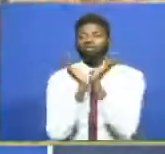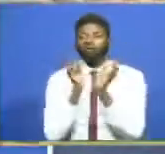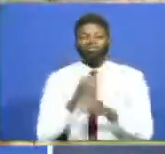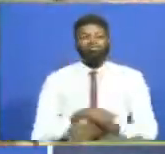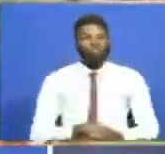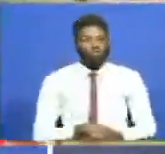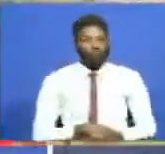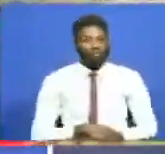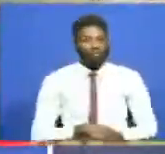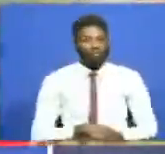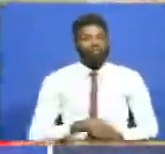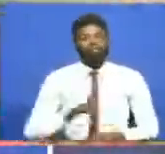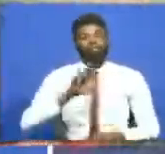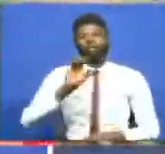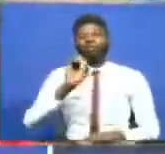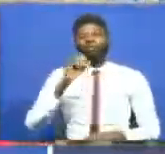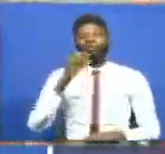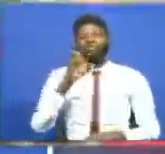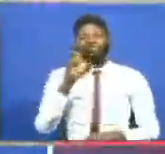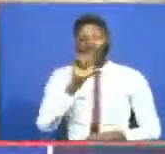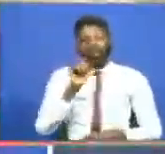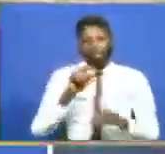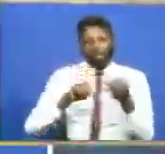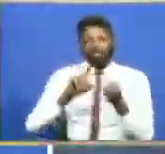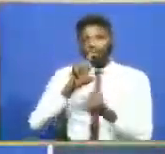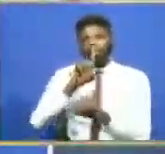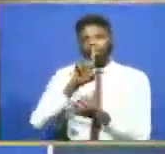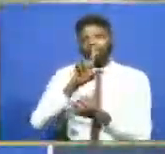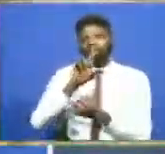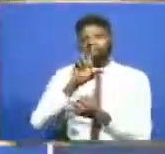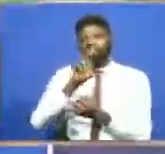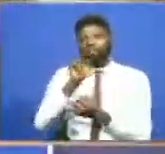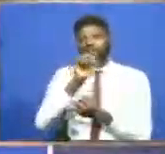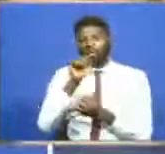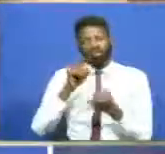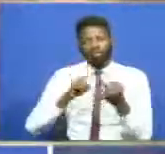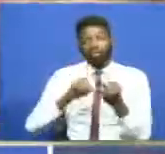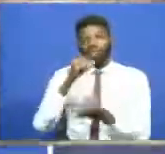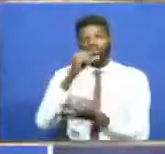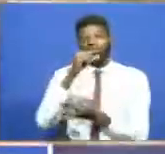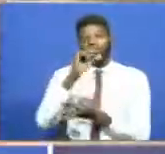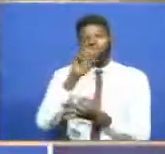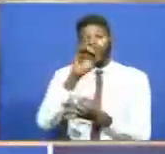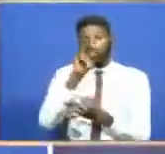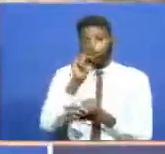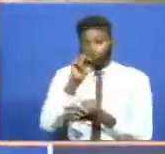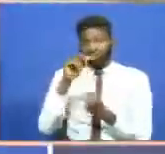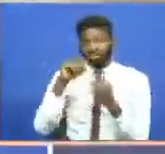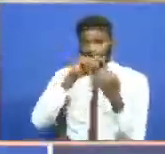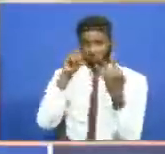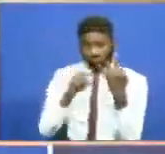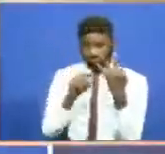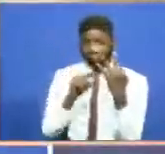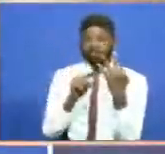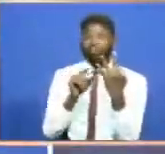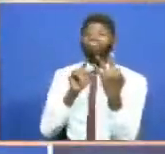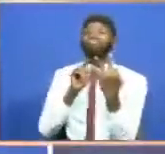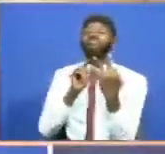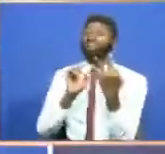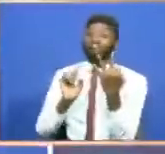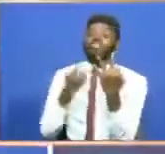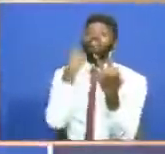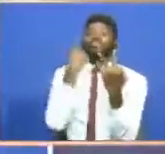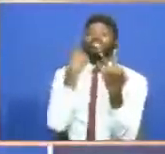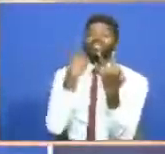Rodgers Kwemoi, Daniel Simiyu na Gideon Rono walichukua uongozi wa fainali ya mita 5000 tangu mwanzoni. Kwemoi aliongoza mizunguko